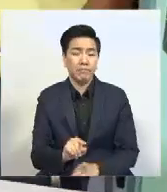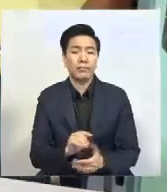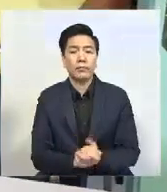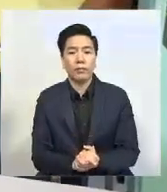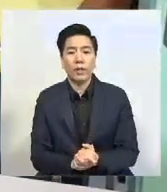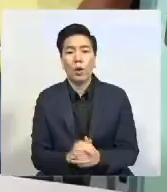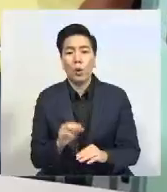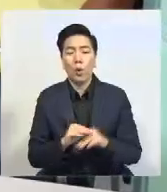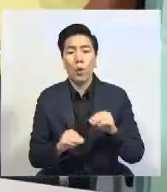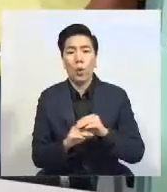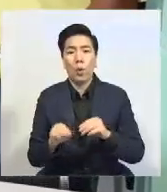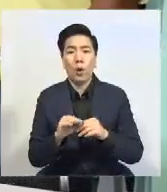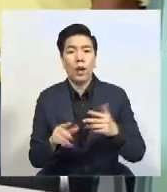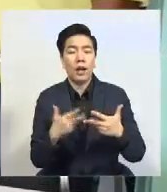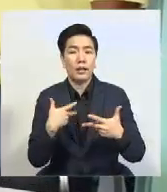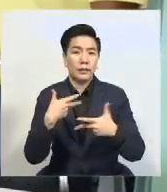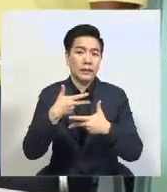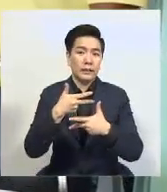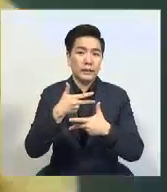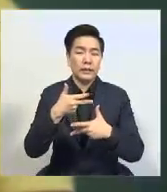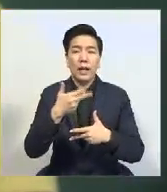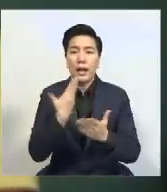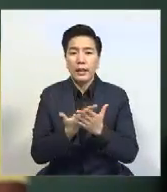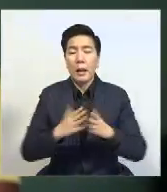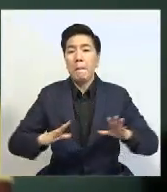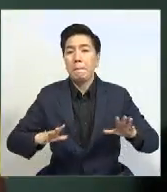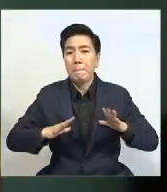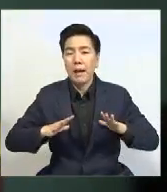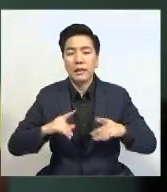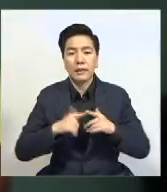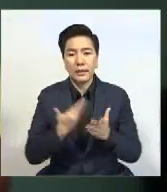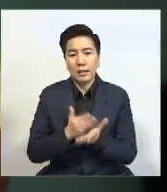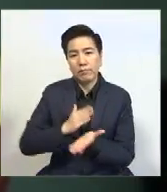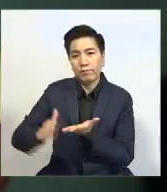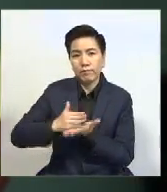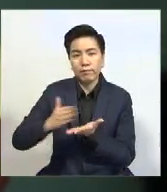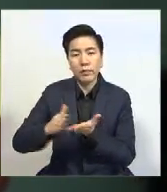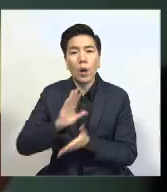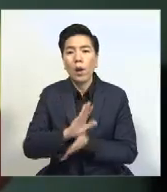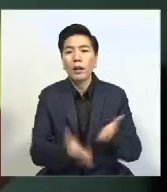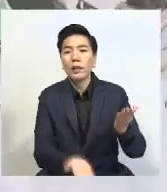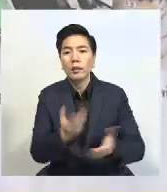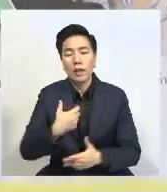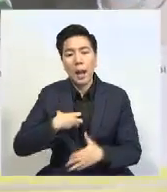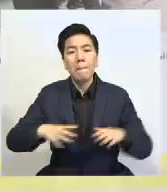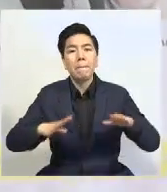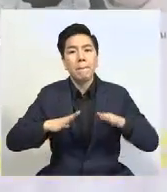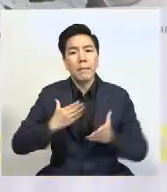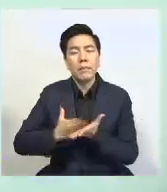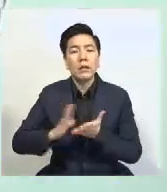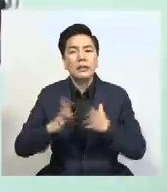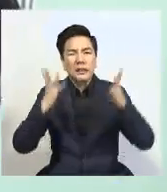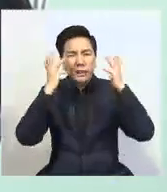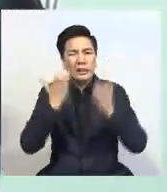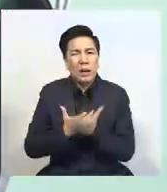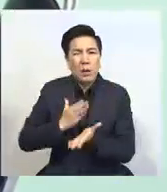มาดูโครงการย่อยที่2นะคะก็คือโครงการพักชำระหนี้สมาชิกกองทุนหมู่บ้านตามความสมัครใจเพื่อให้สมาชิกได้ผ่อน